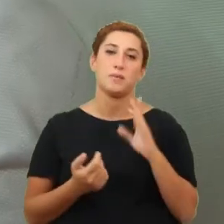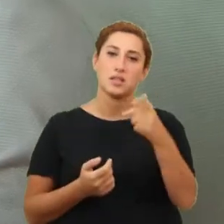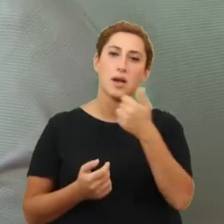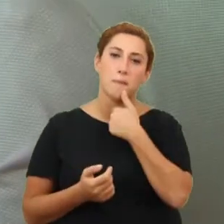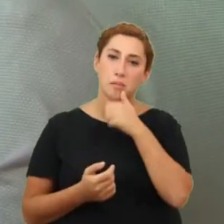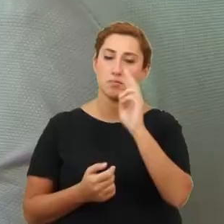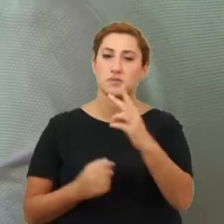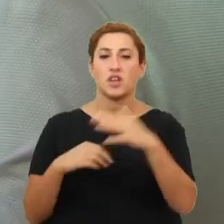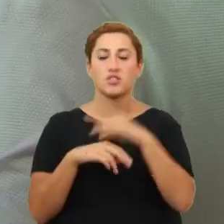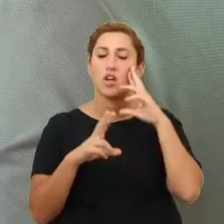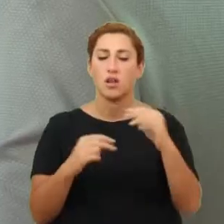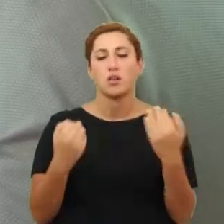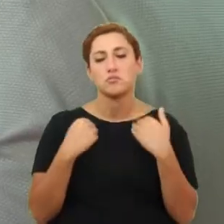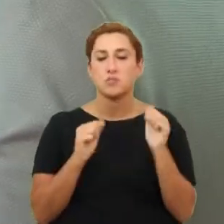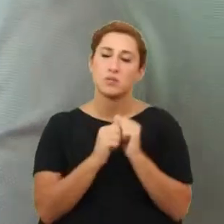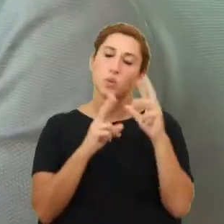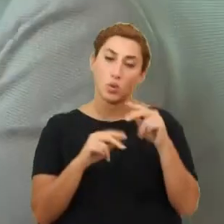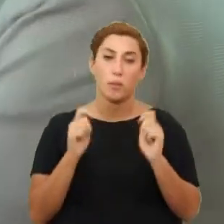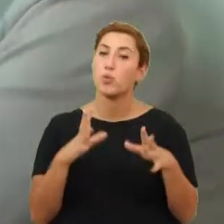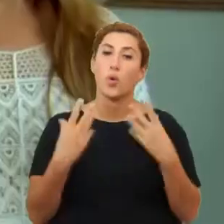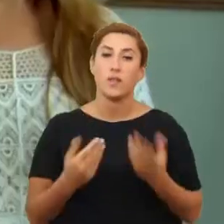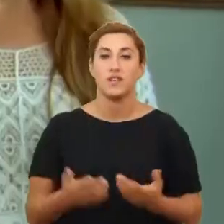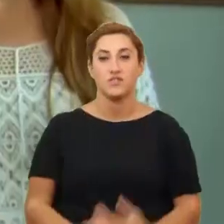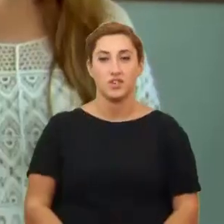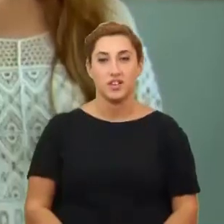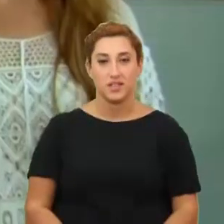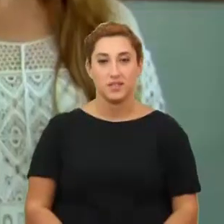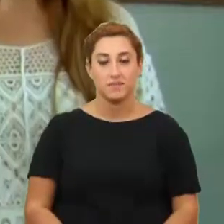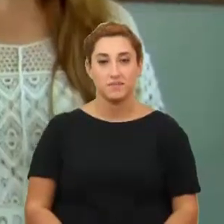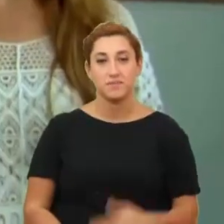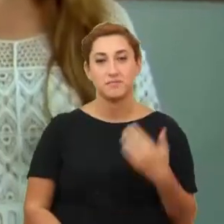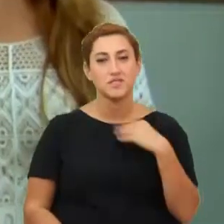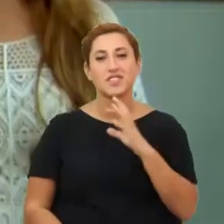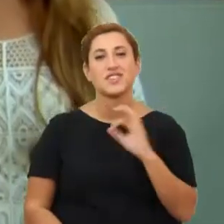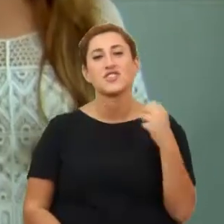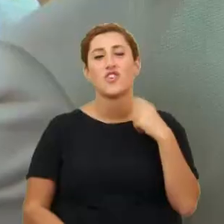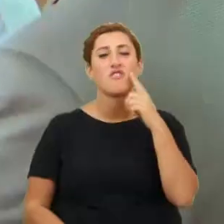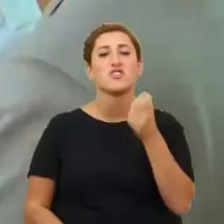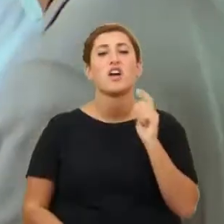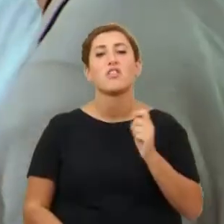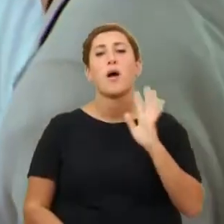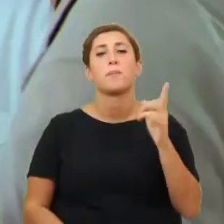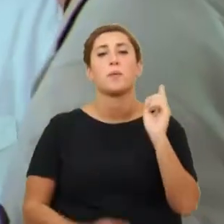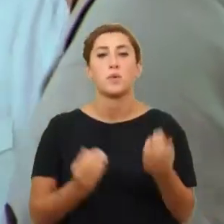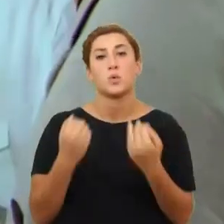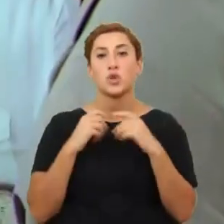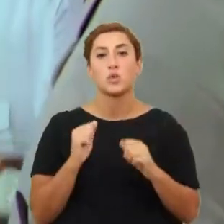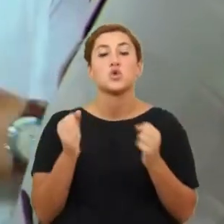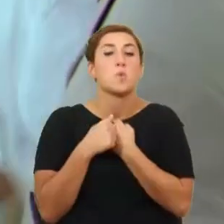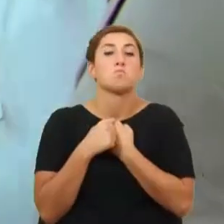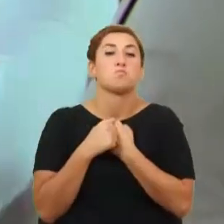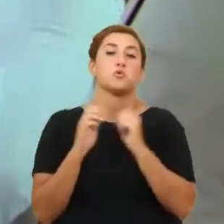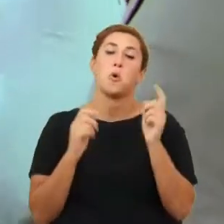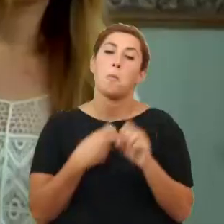sen babasın. Gece yatarken de alır koynuna uyutursun onu. Ne olacak? Zaten annesinden hiç fırsat kalmıyor. Yani bir kocağına alnımı